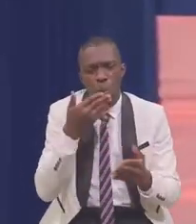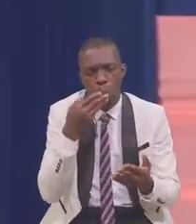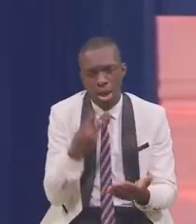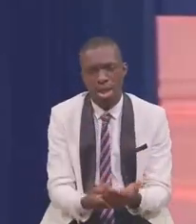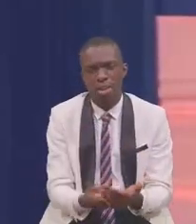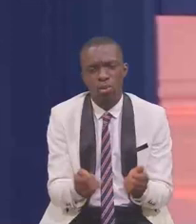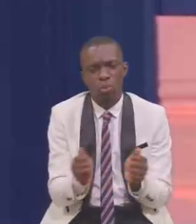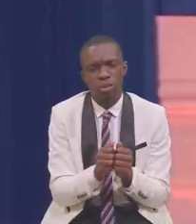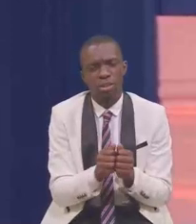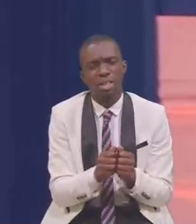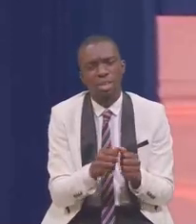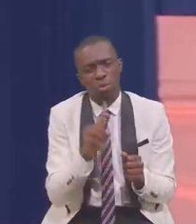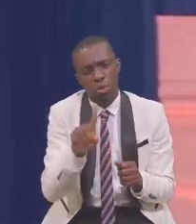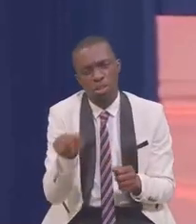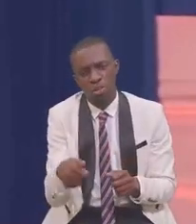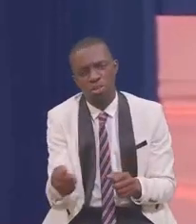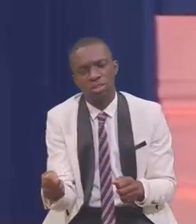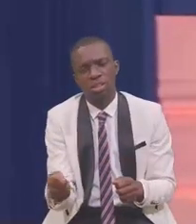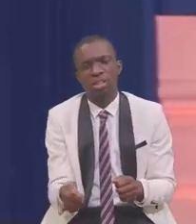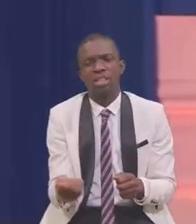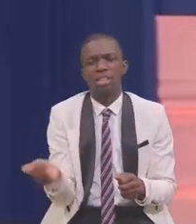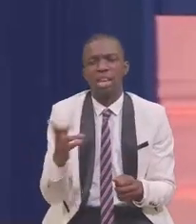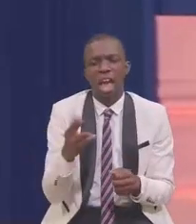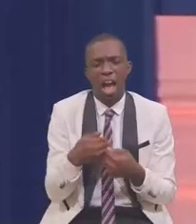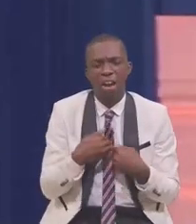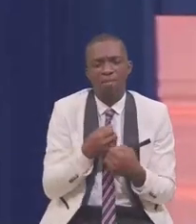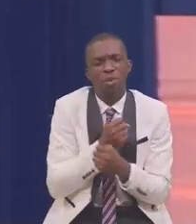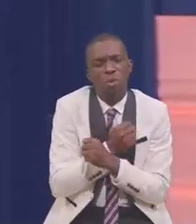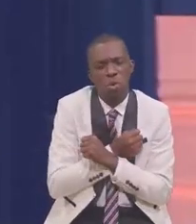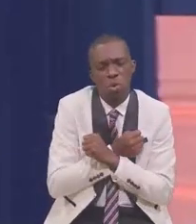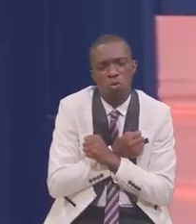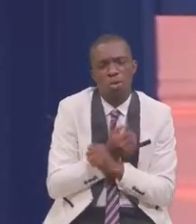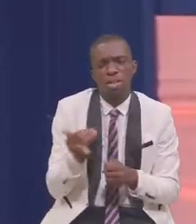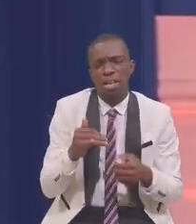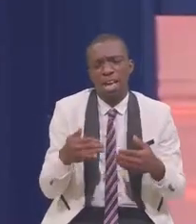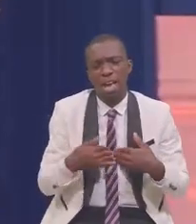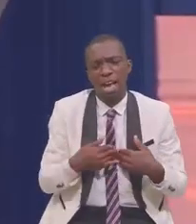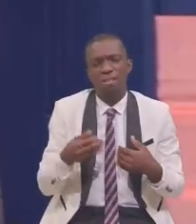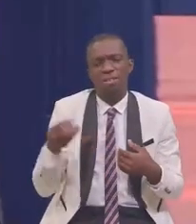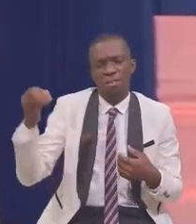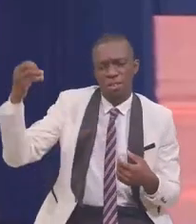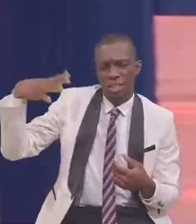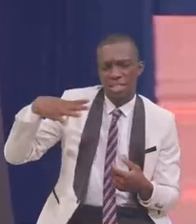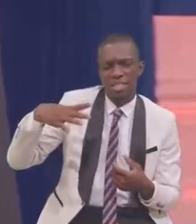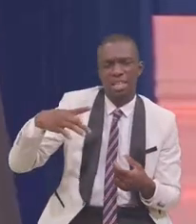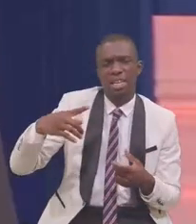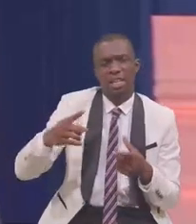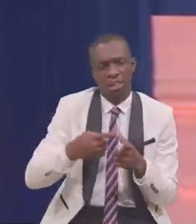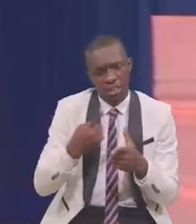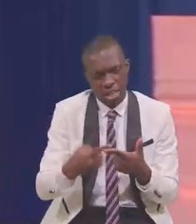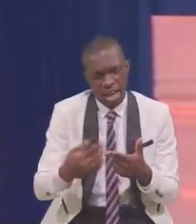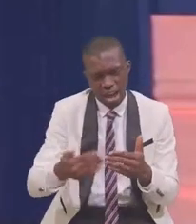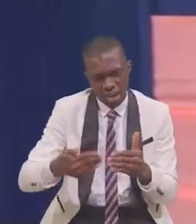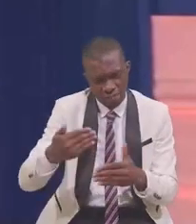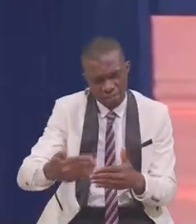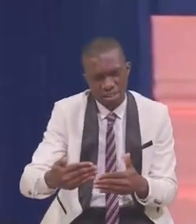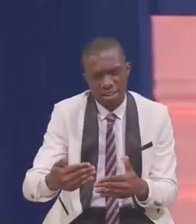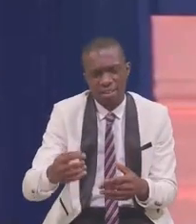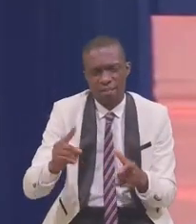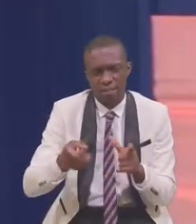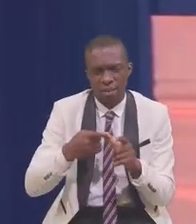ils vivent l'un avec l'autre, ils ont l'amour. Ils sont gracieux. Après la première expérience de grâce, il y a la